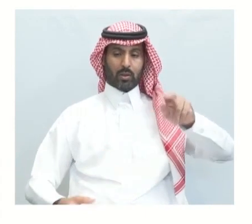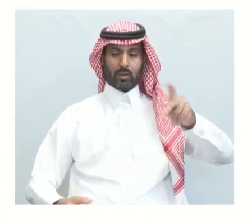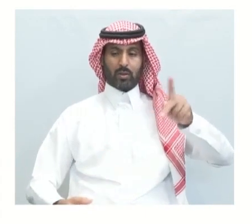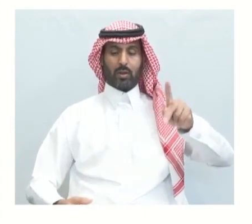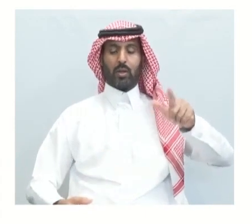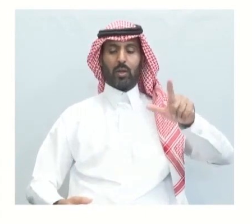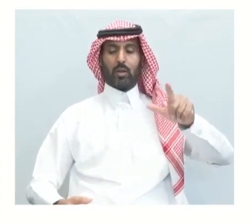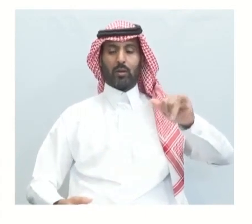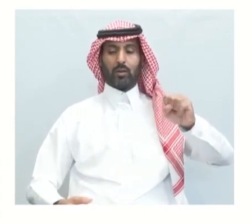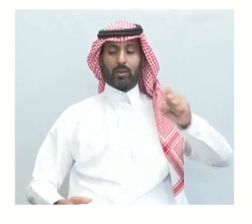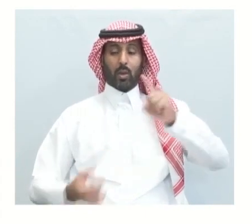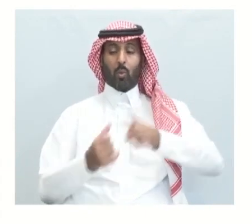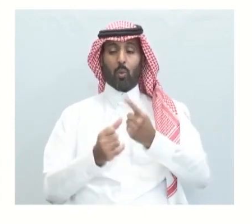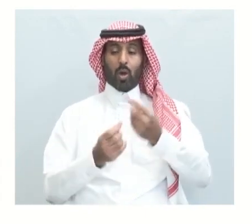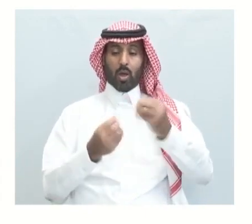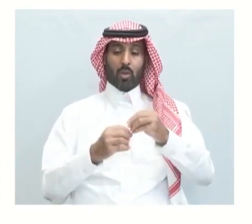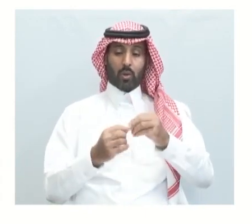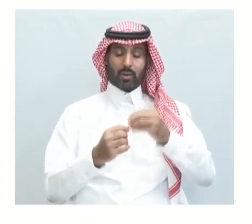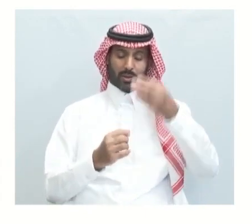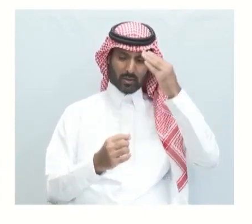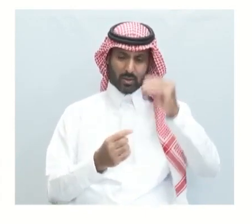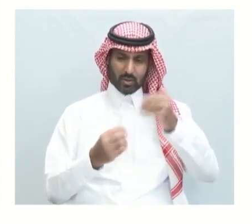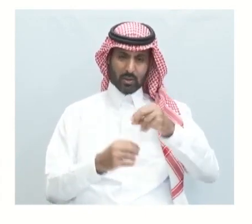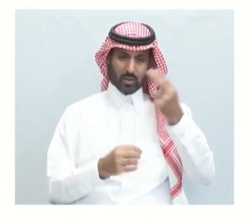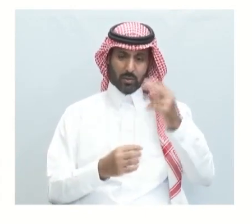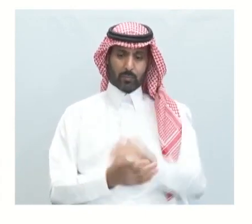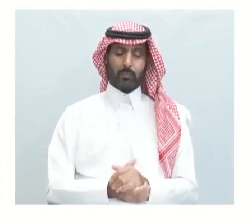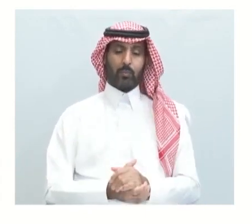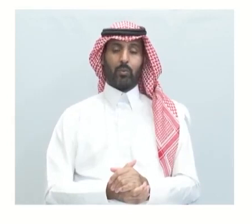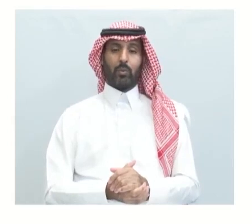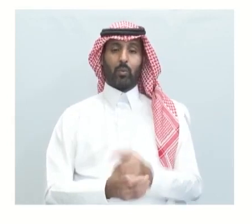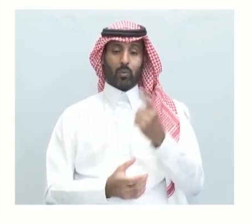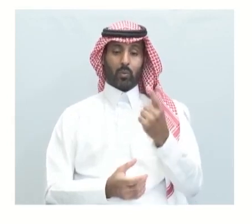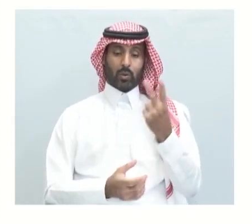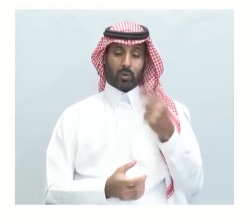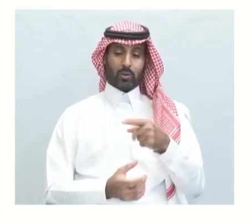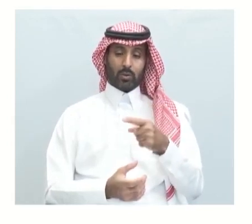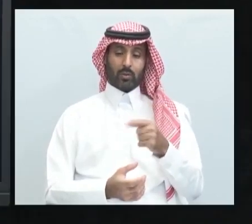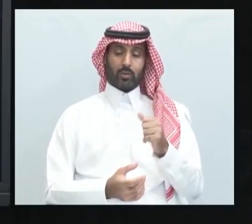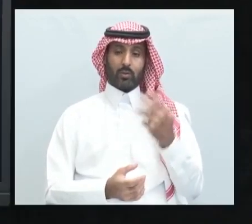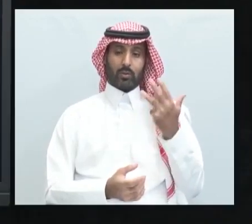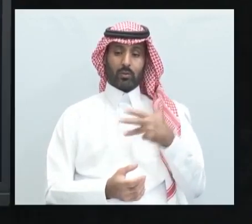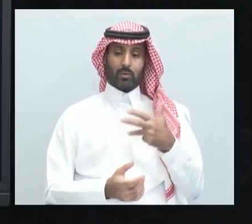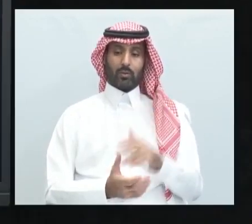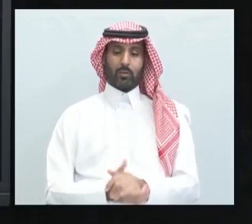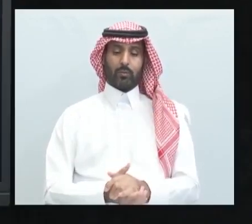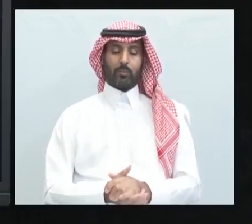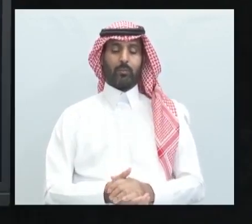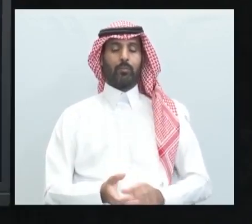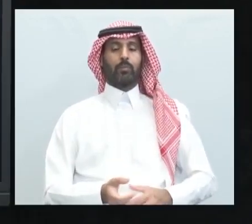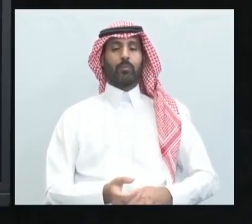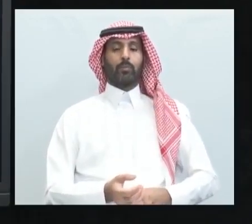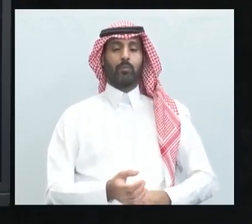عاد فرست اول عقدتين انا بضيف اتفقنا في المثال عندي 12.99 ابي اضيفهم اول شيء